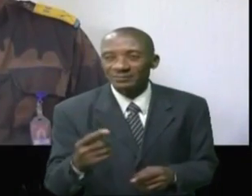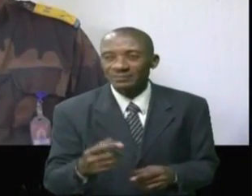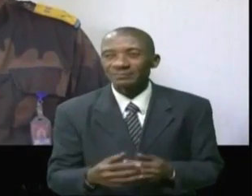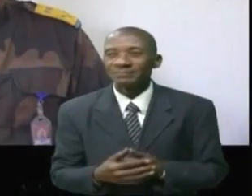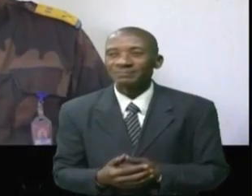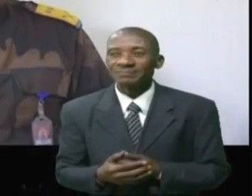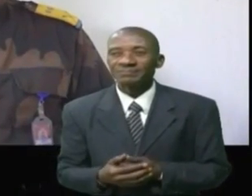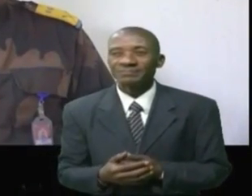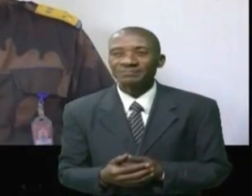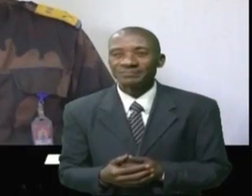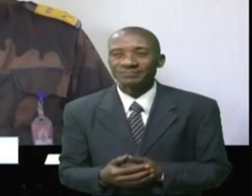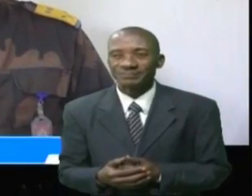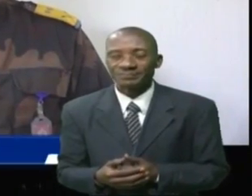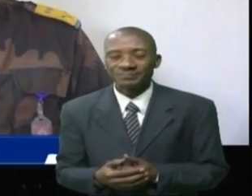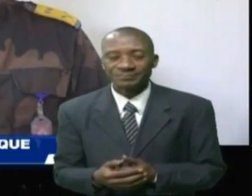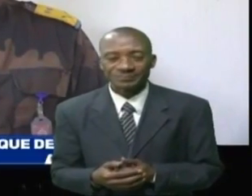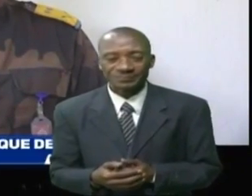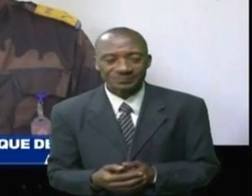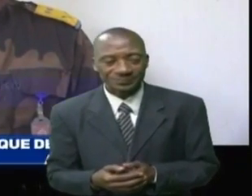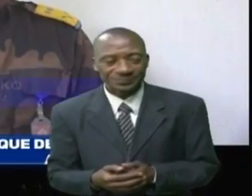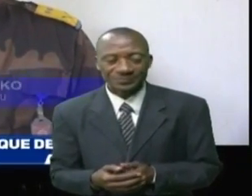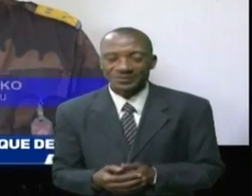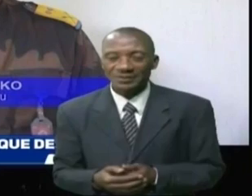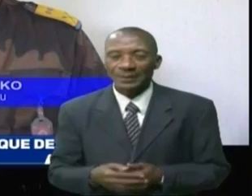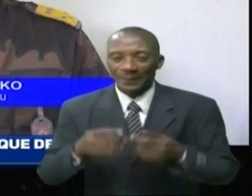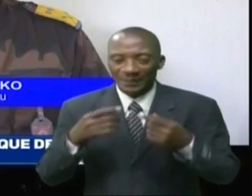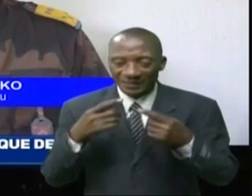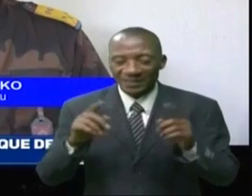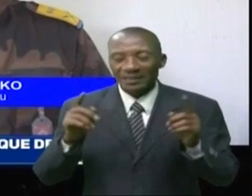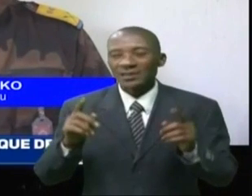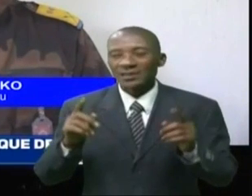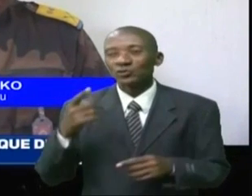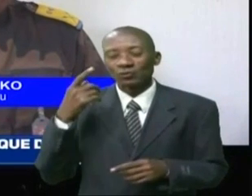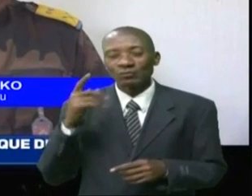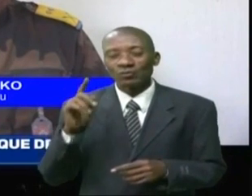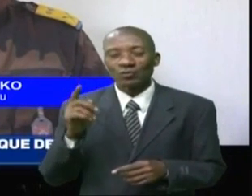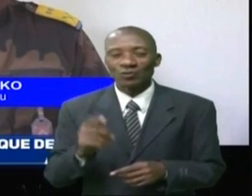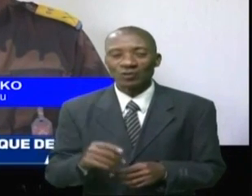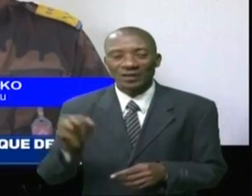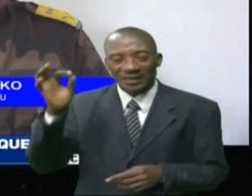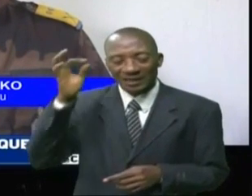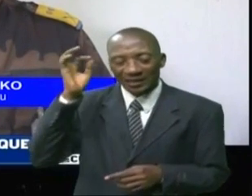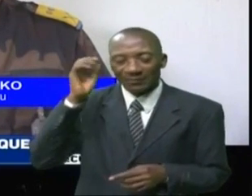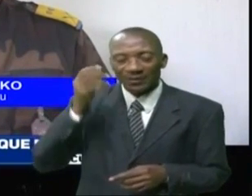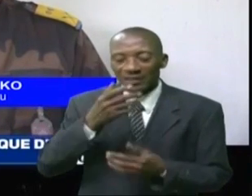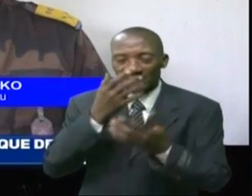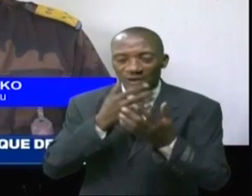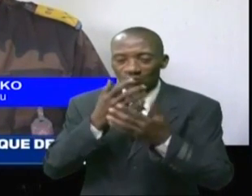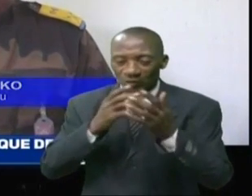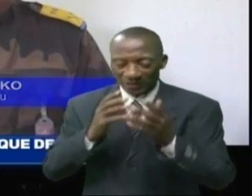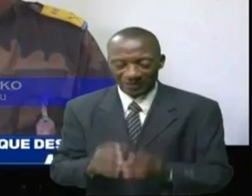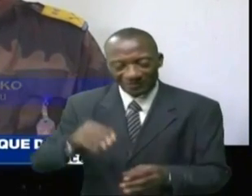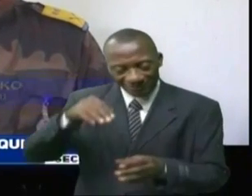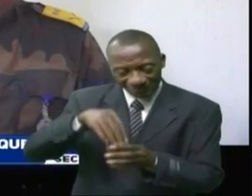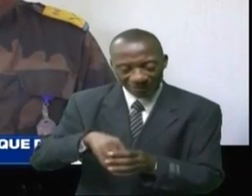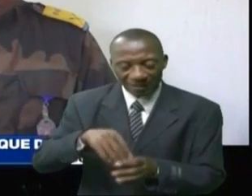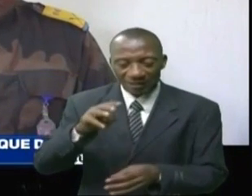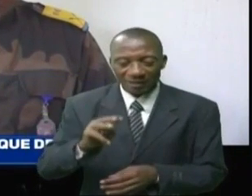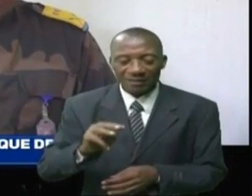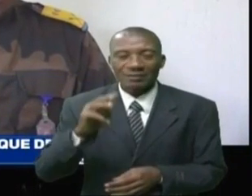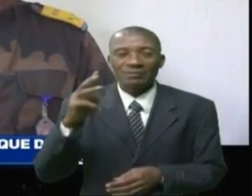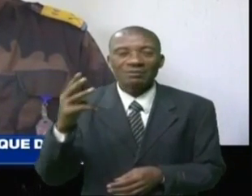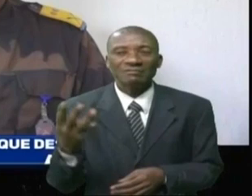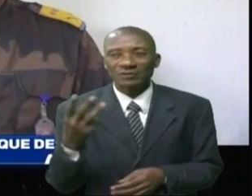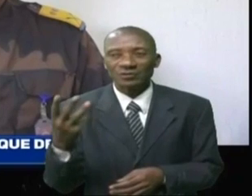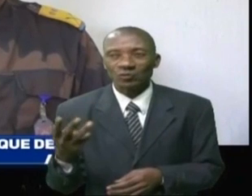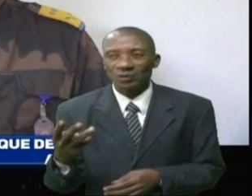Contrairement aux déclarations des terroristes de l'armée rwandaise opérant sous le label du M23 qui circulent dans les